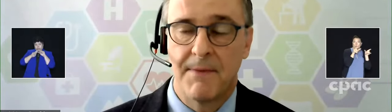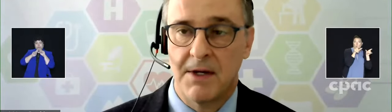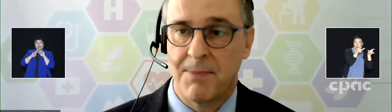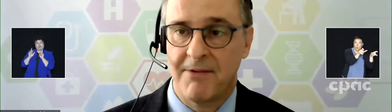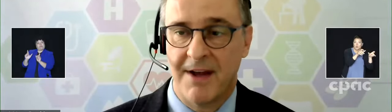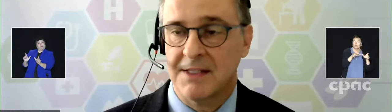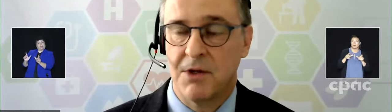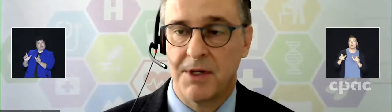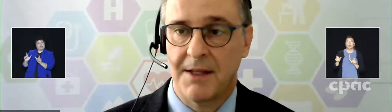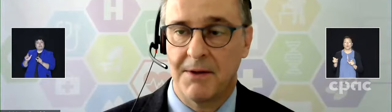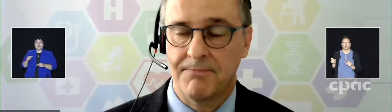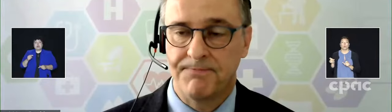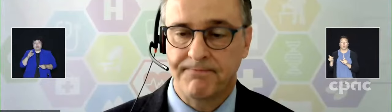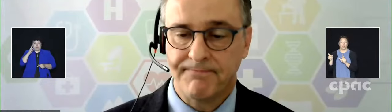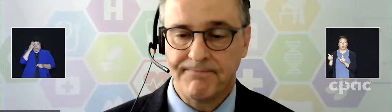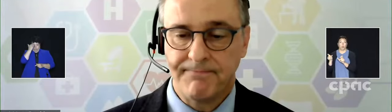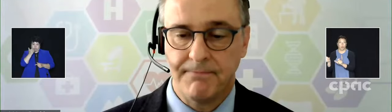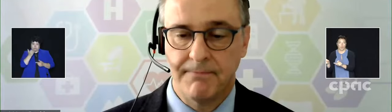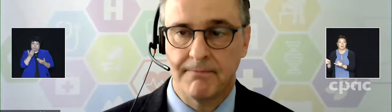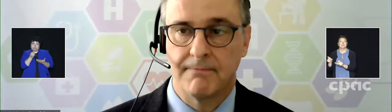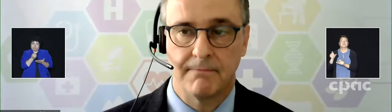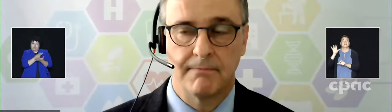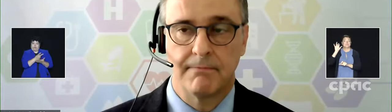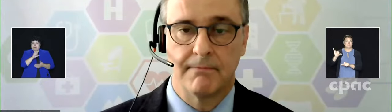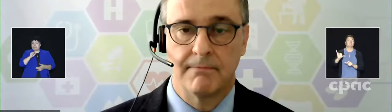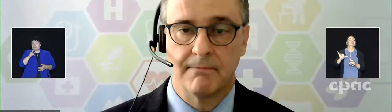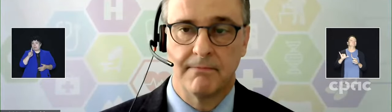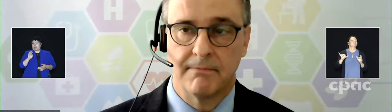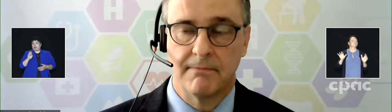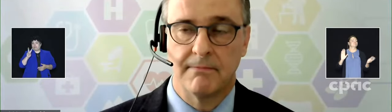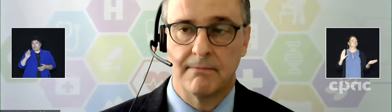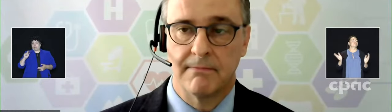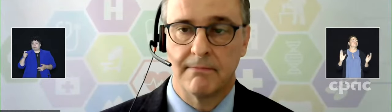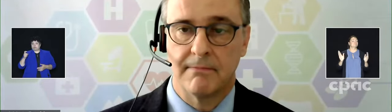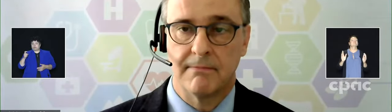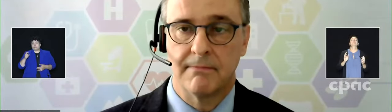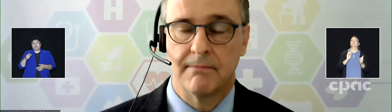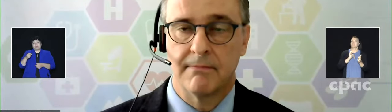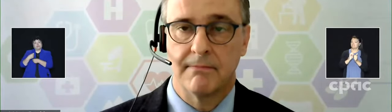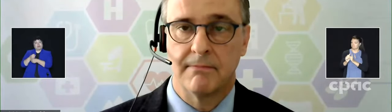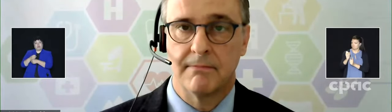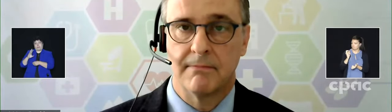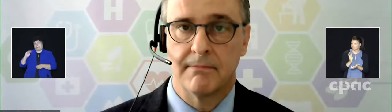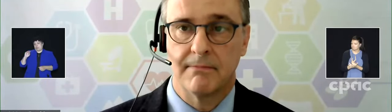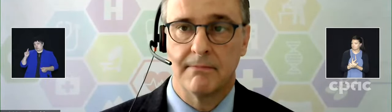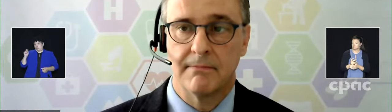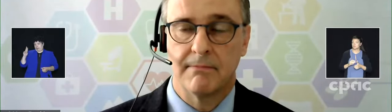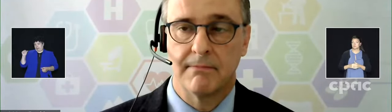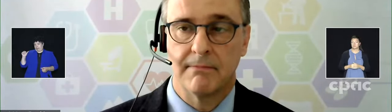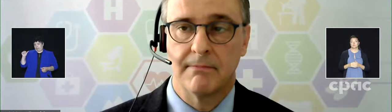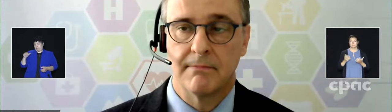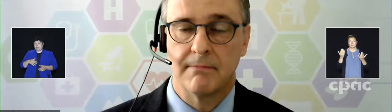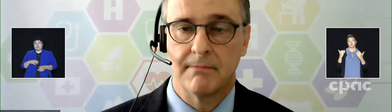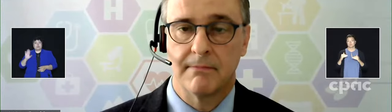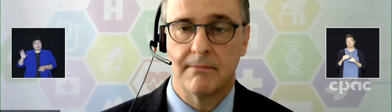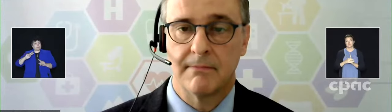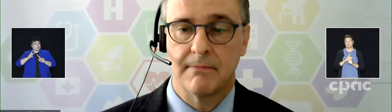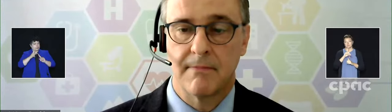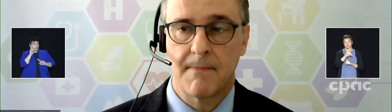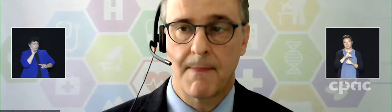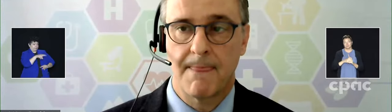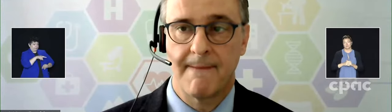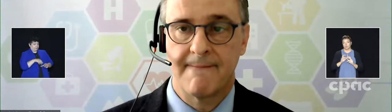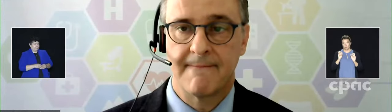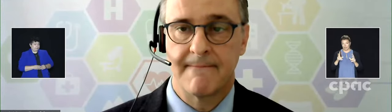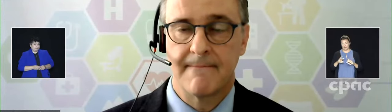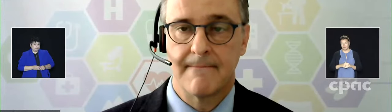Spivax de Moderna. OK. Et peut-être, juste si vous pourriez juste compléter, comment vous qualifiez cette